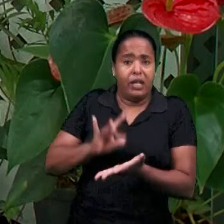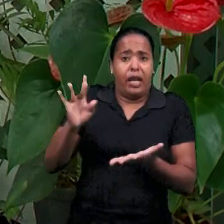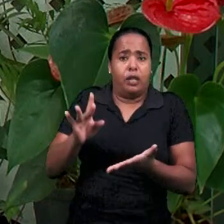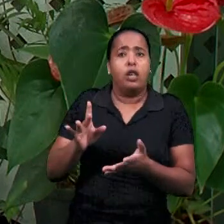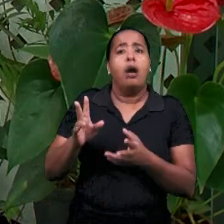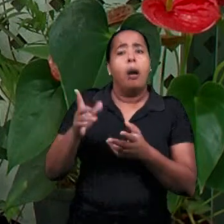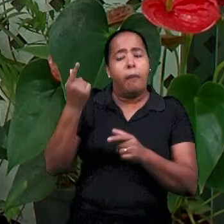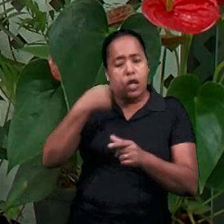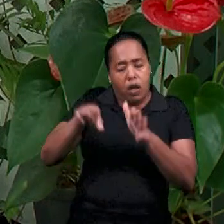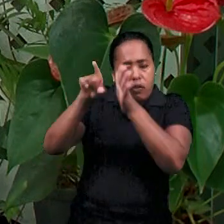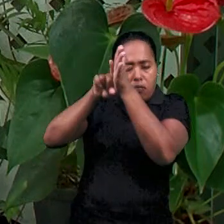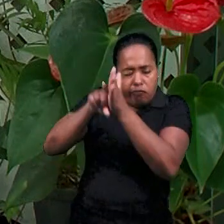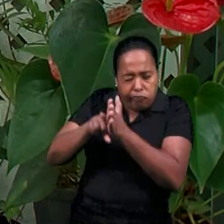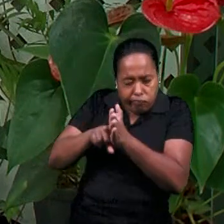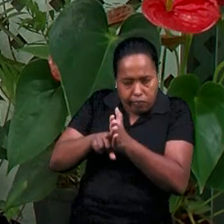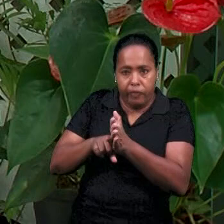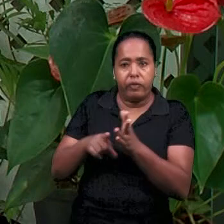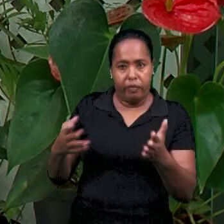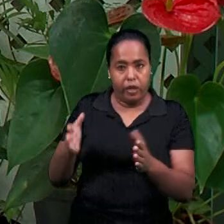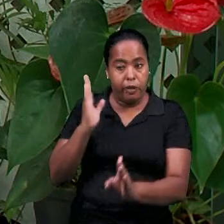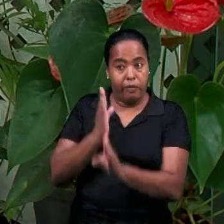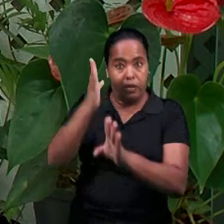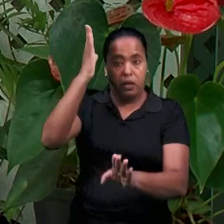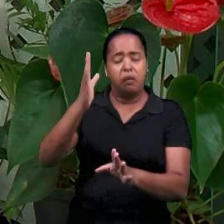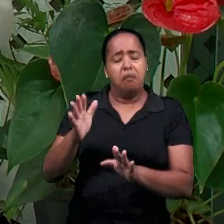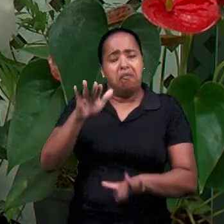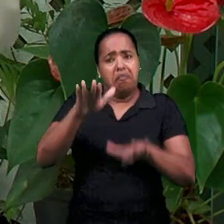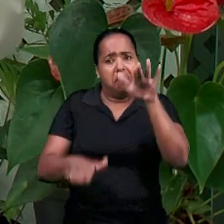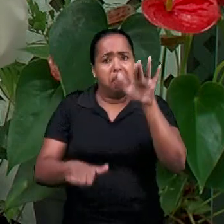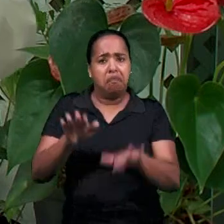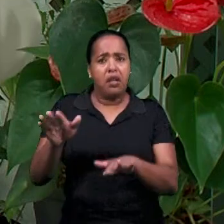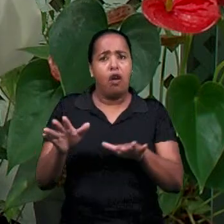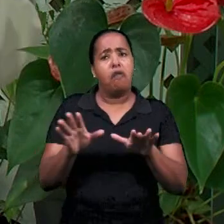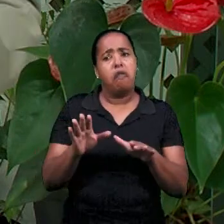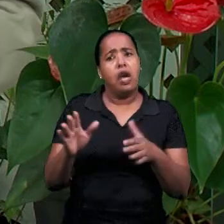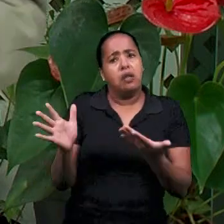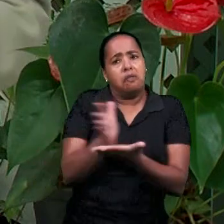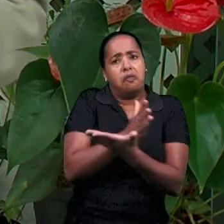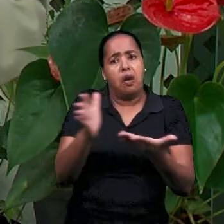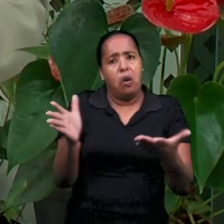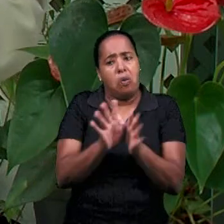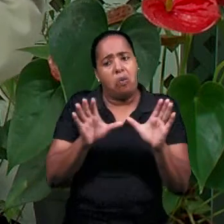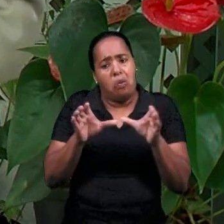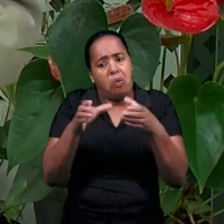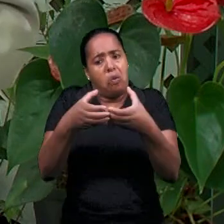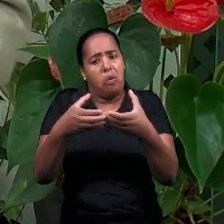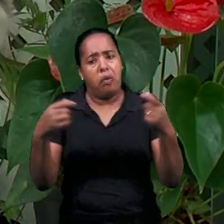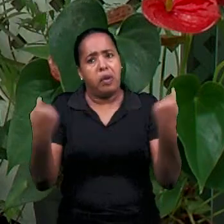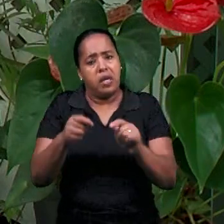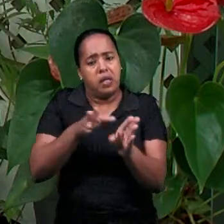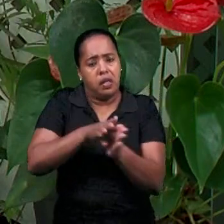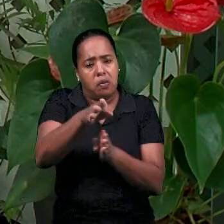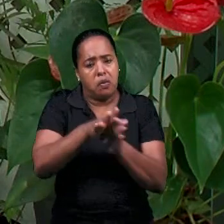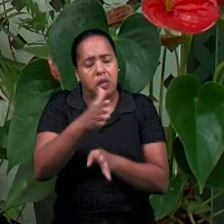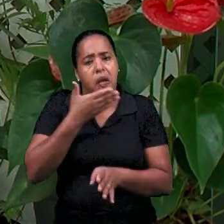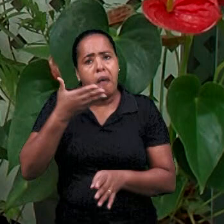passe. Nous sommes en train de voir qu'est-ce qui se passe dans cette région. Peut-être un besoin d'une